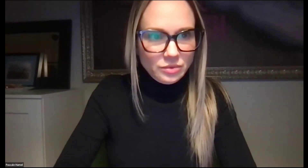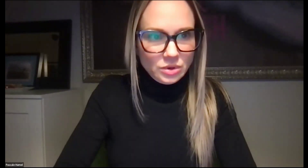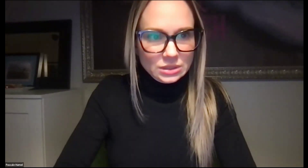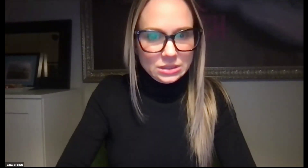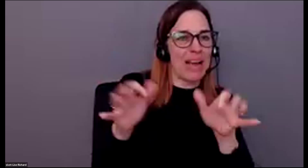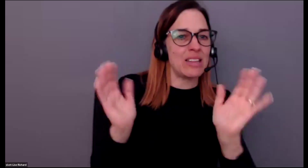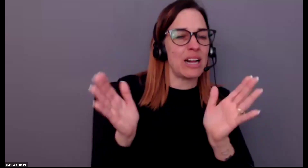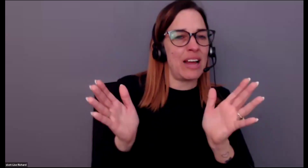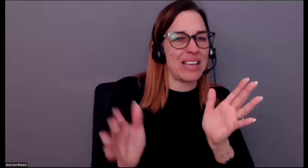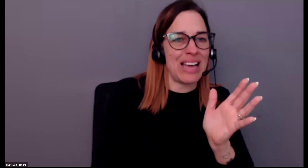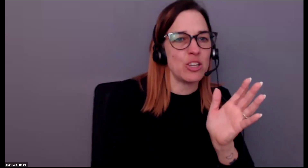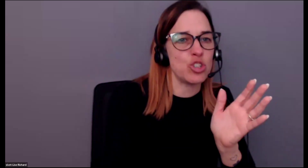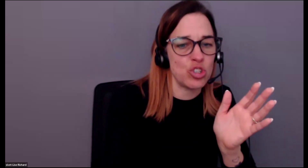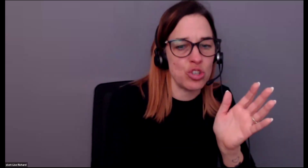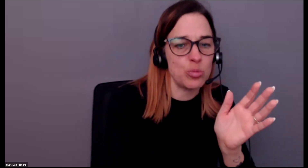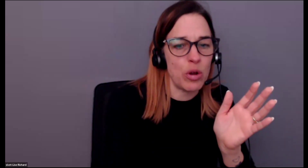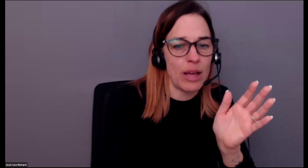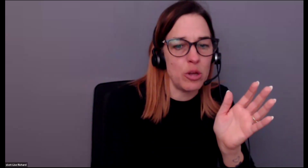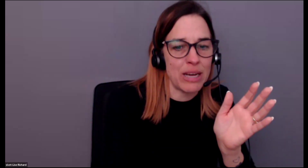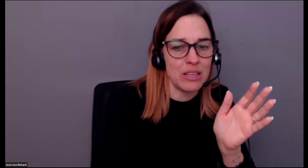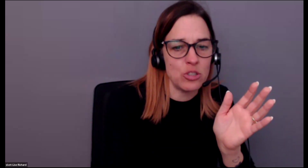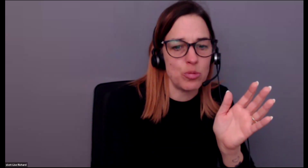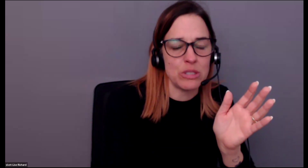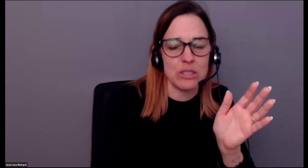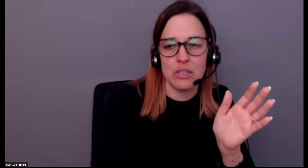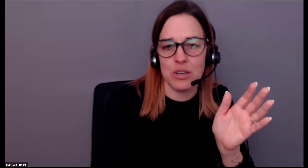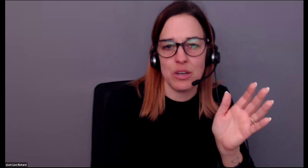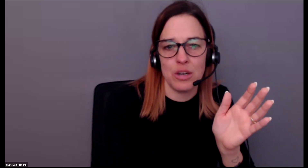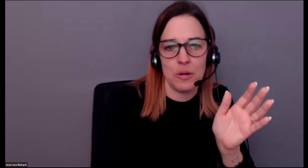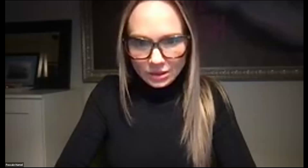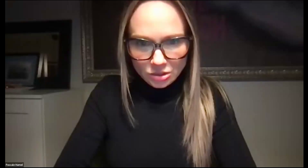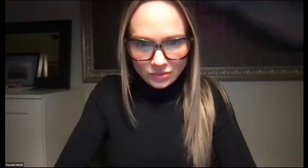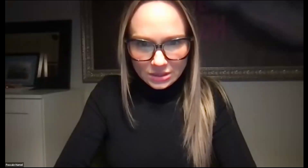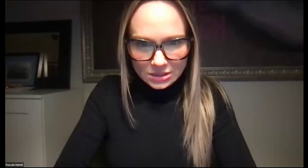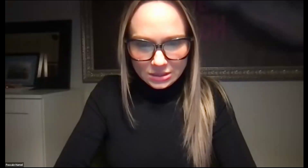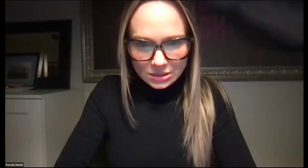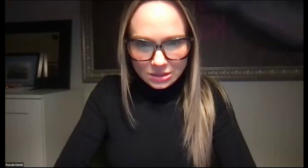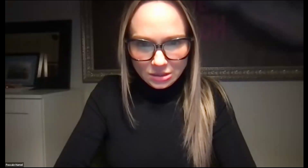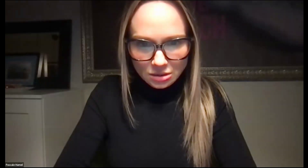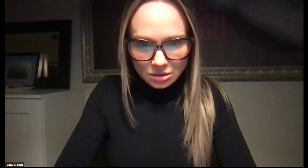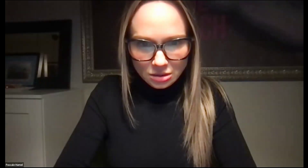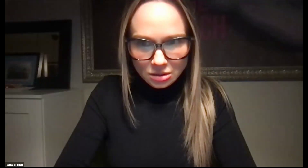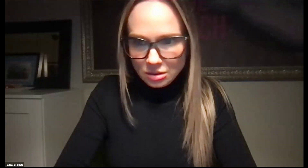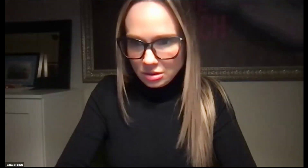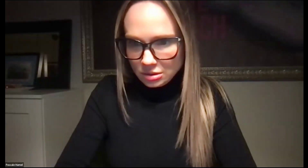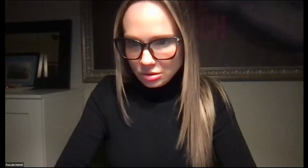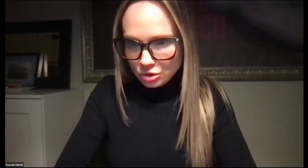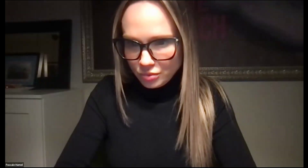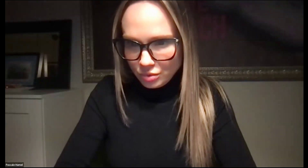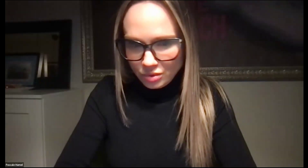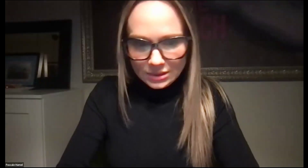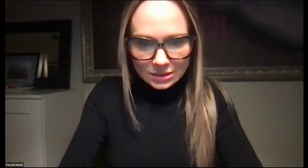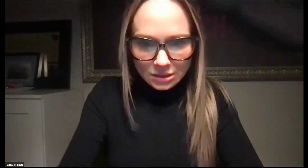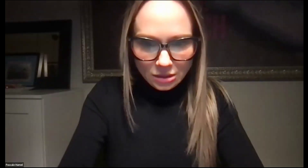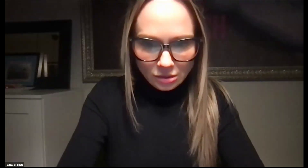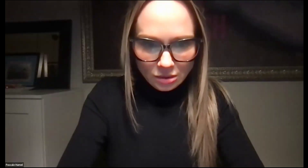vais essayer de voir. on va le marquer dans le clavardage. Tu peux arrêter de le marquer si je sais pas si. Ouais, attends, je vais aller ici. Est-ce que